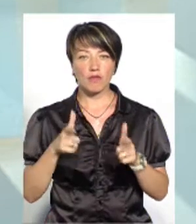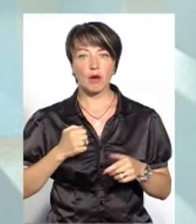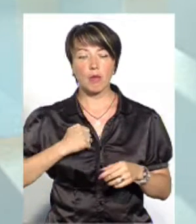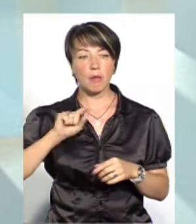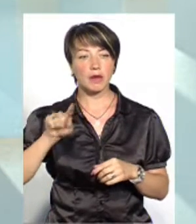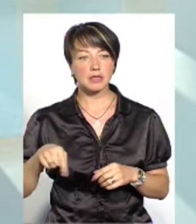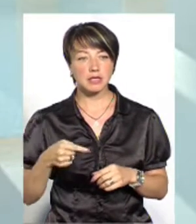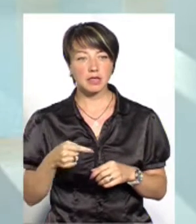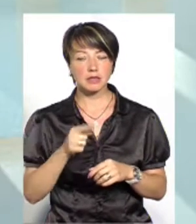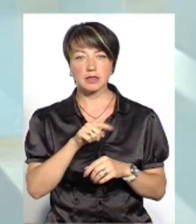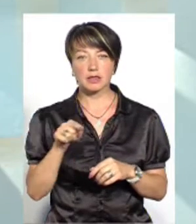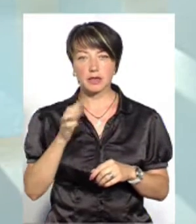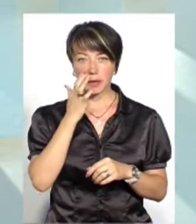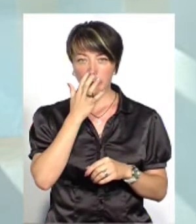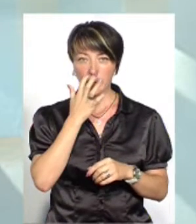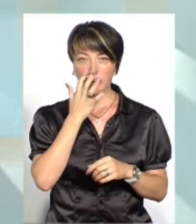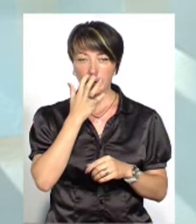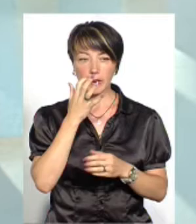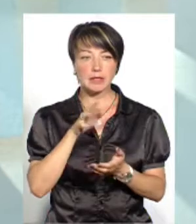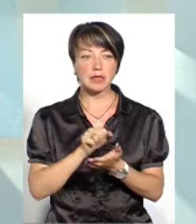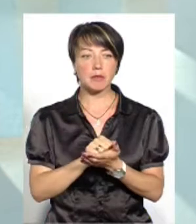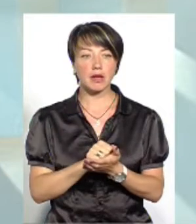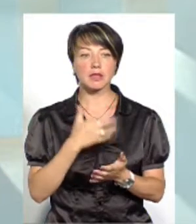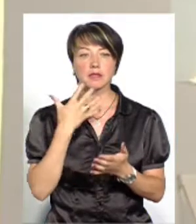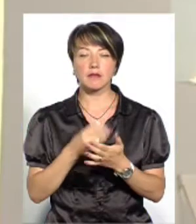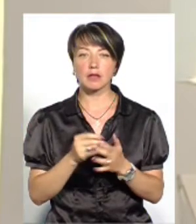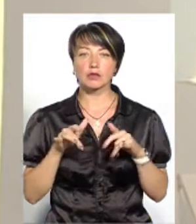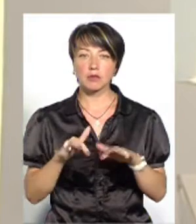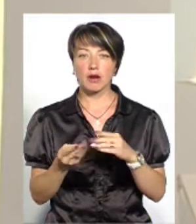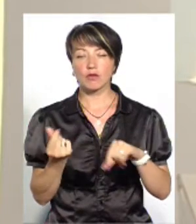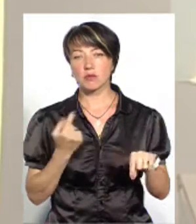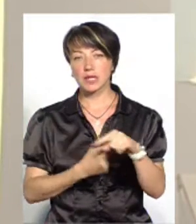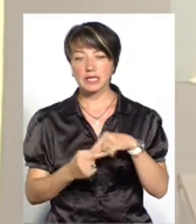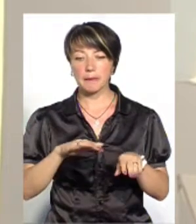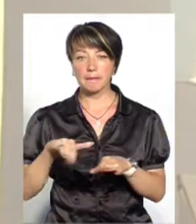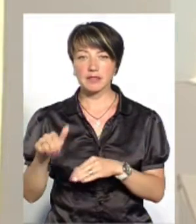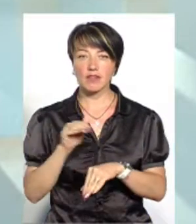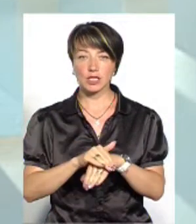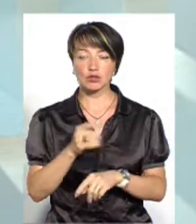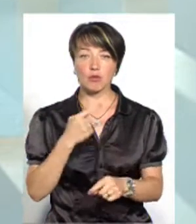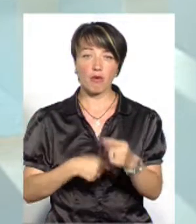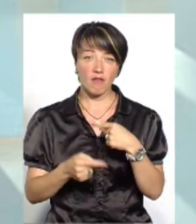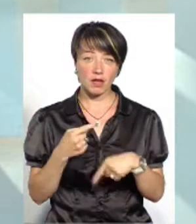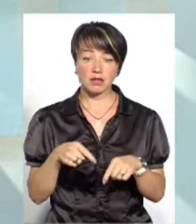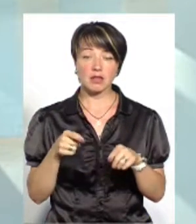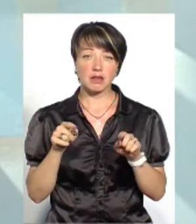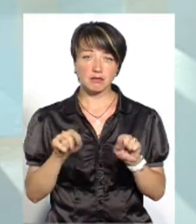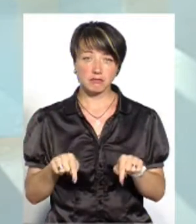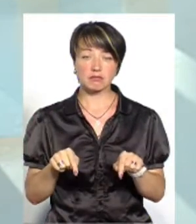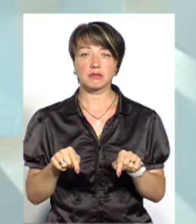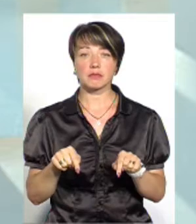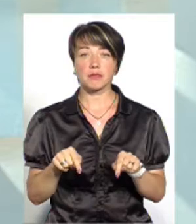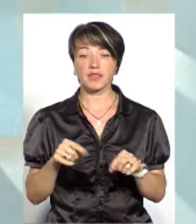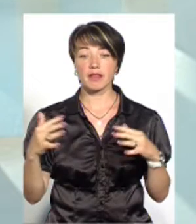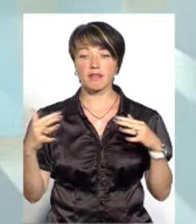мобілізації, ті, які, ну, не знаю, займалися власною справою, бізнесом. І після фактично повернення вони повернулися